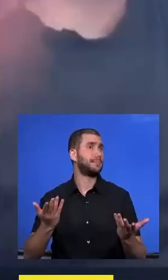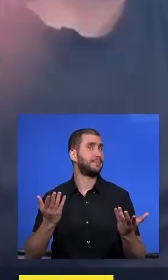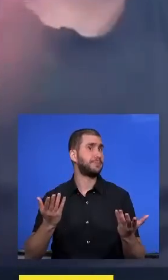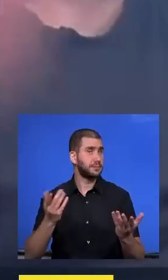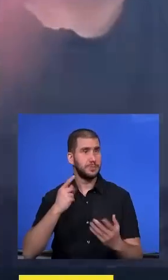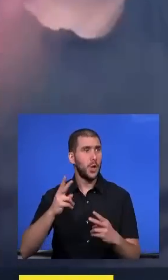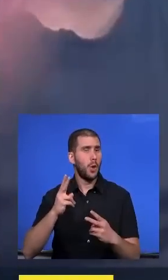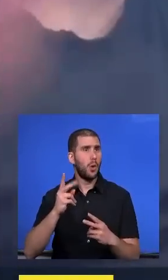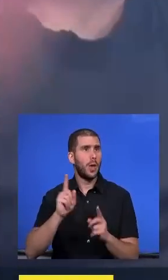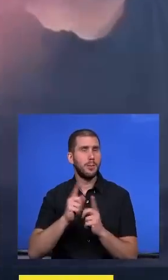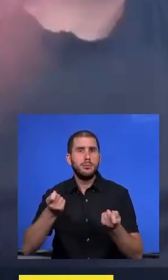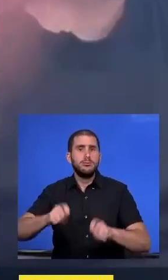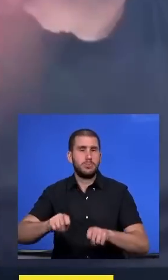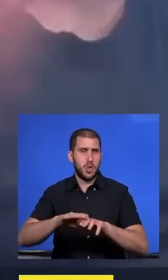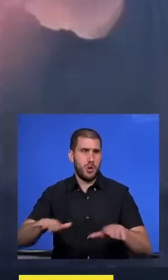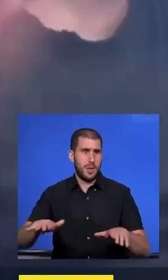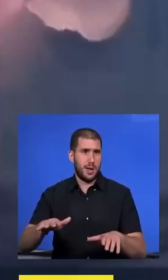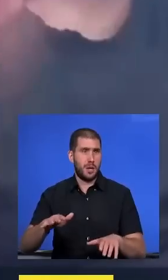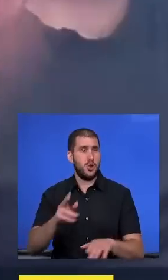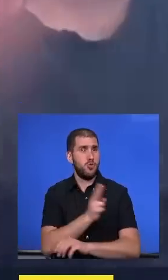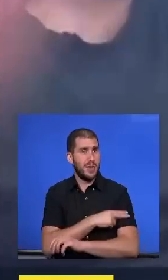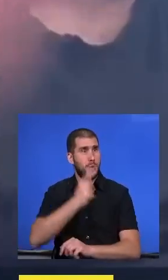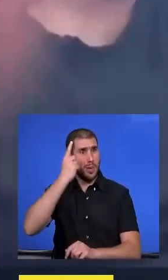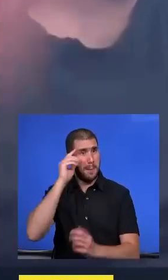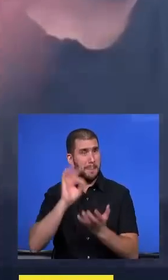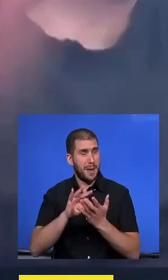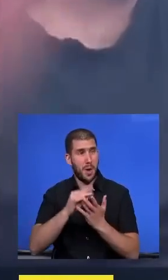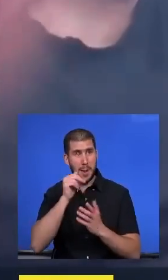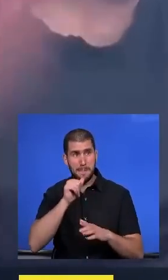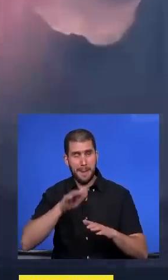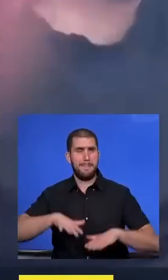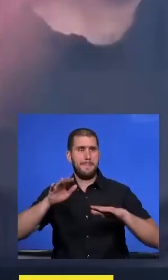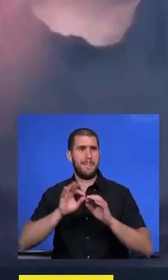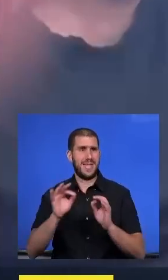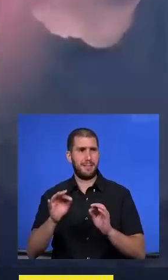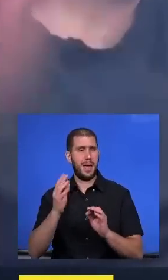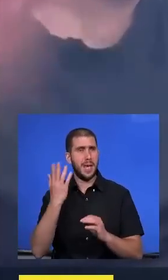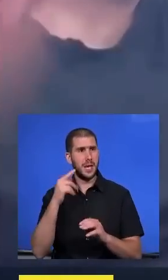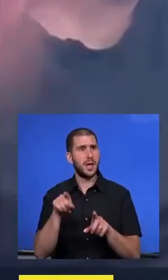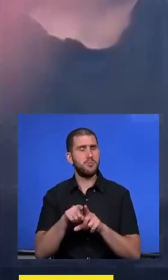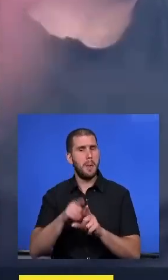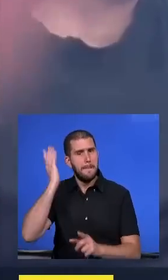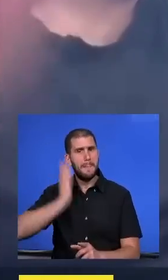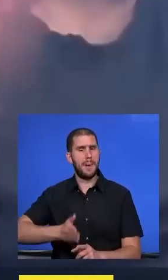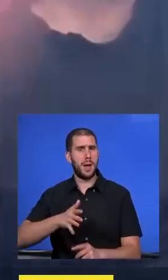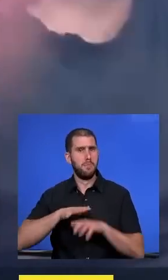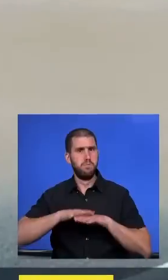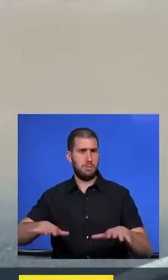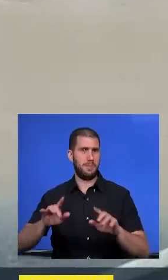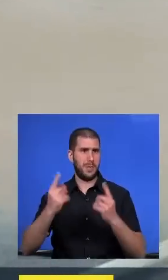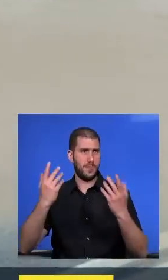לא יכול למצוא שם את השיטפון. כלומר, השוטרים הולכים, ברגע שאתה רואה את המים, מתחילים את זה. פה זה היה מה שנקרא במכה